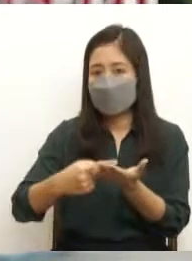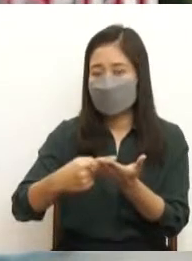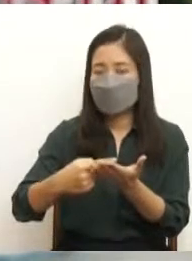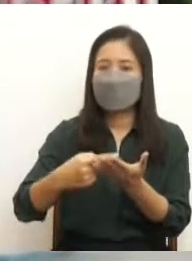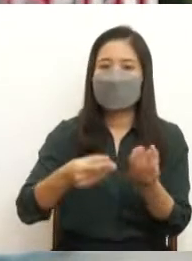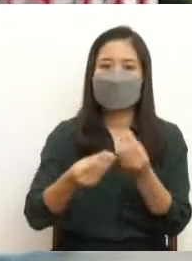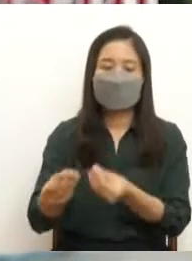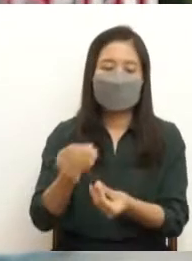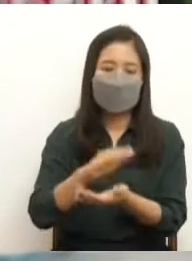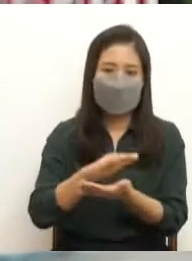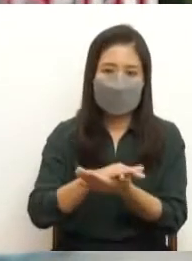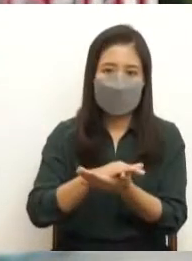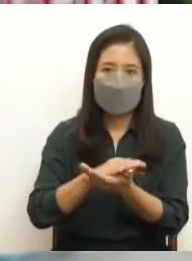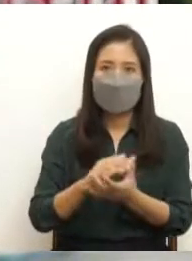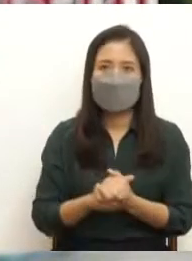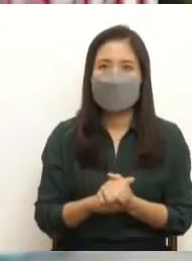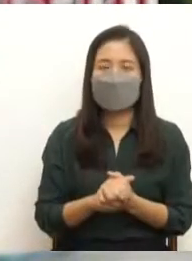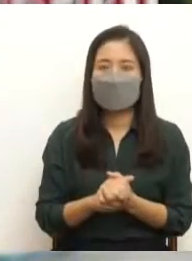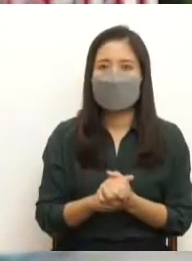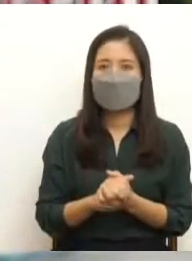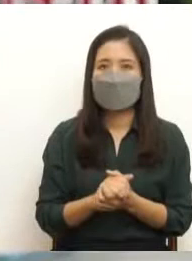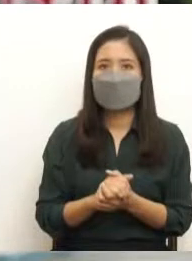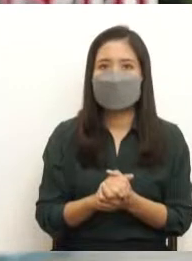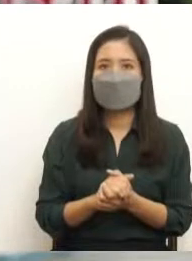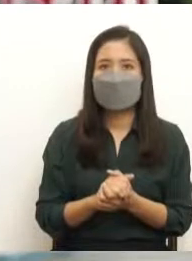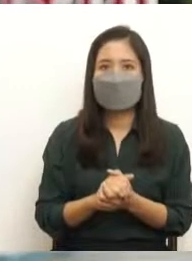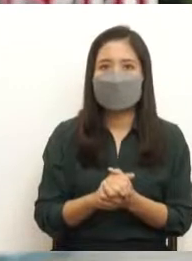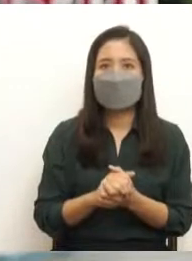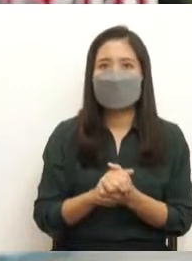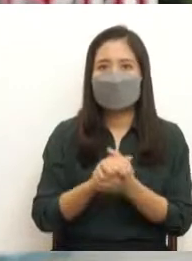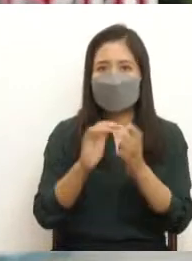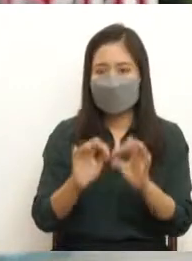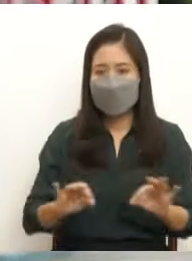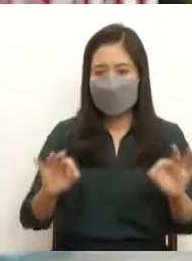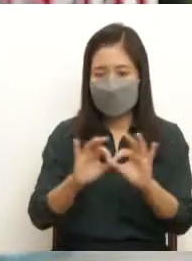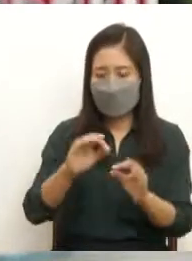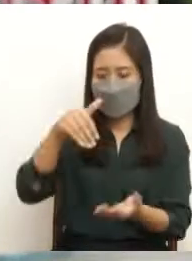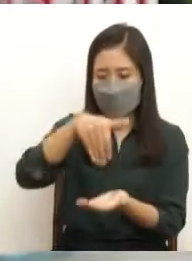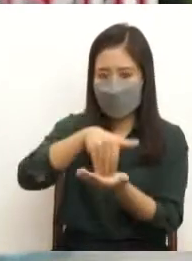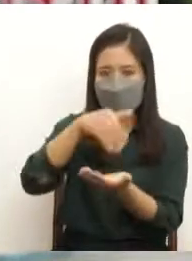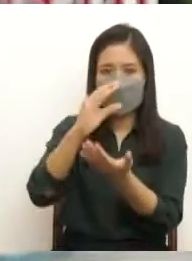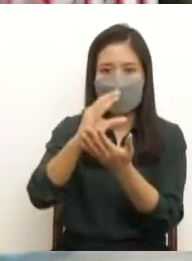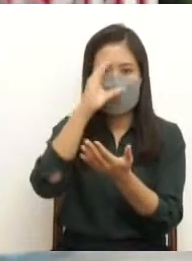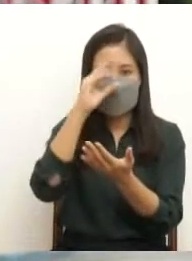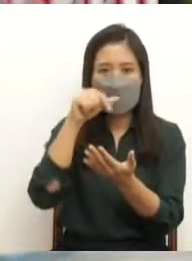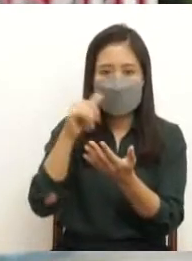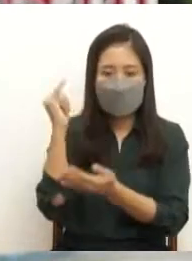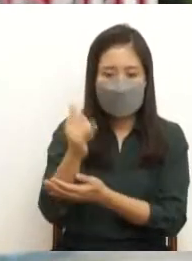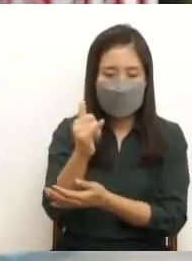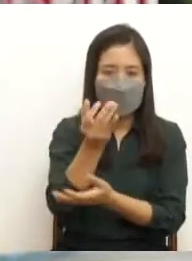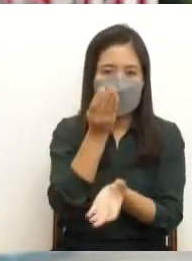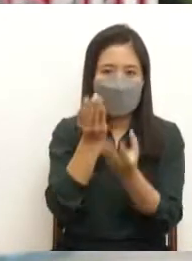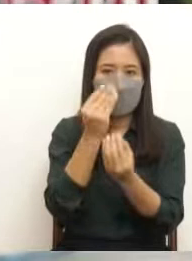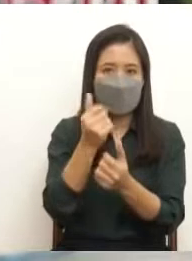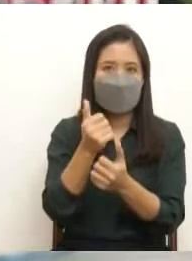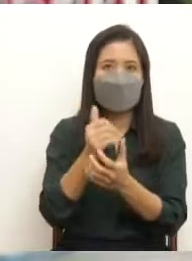นในหมู่บ้านว่าควรจะทำศูนย์เรียนรู้ให้เกิดขึ้นในชุมชน